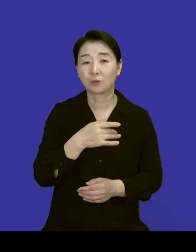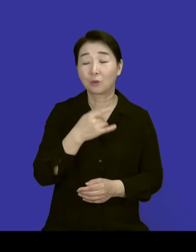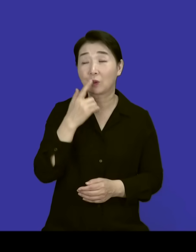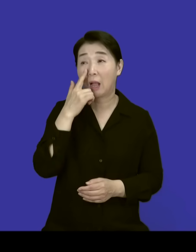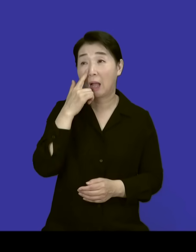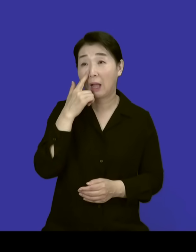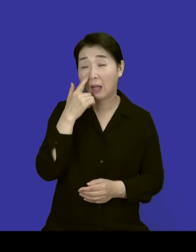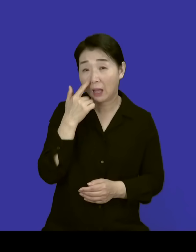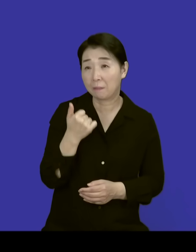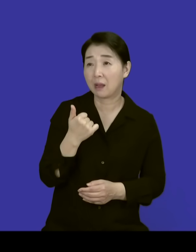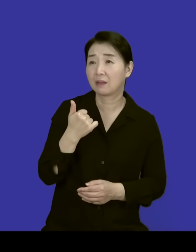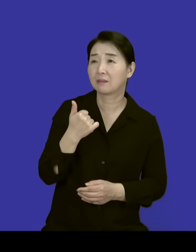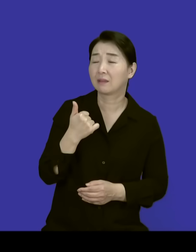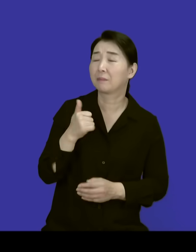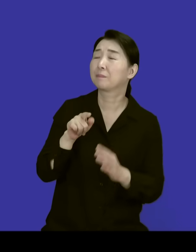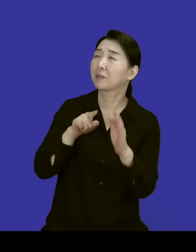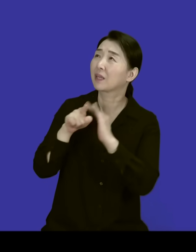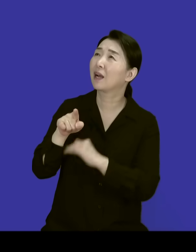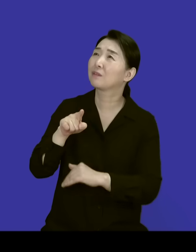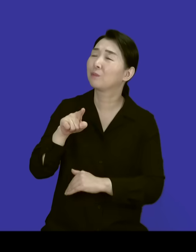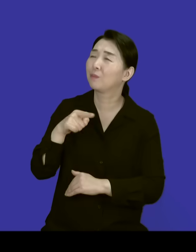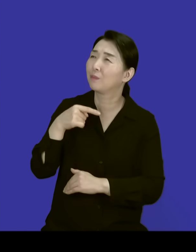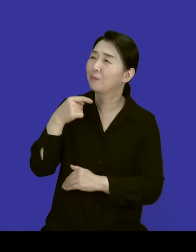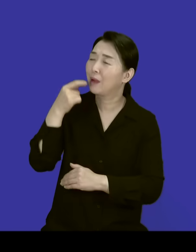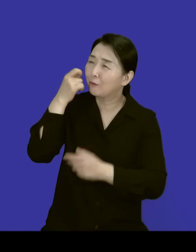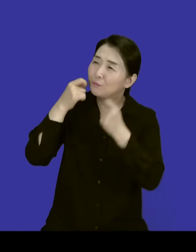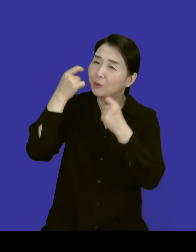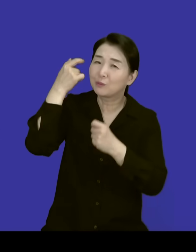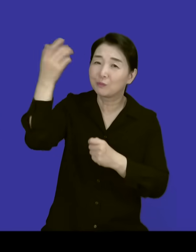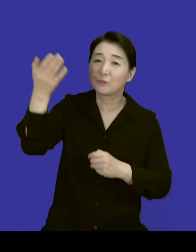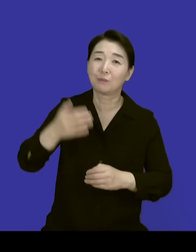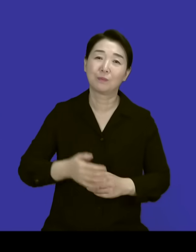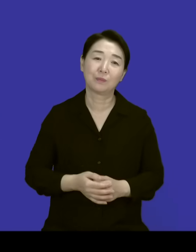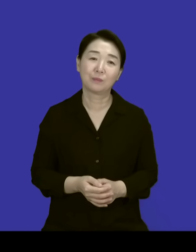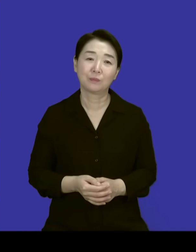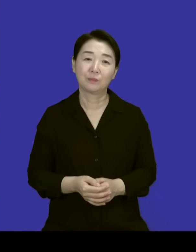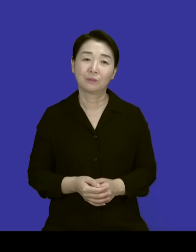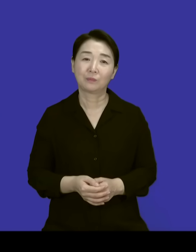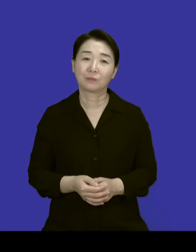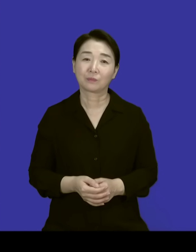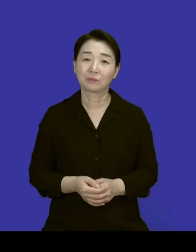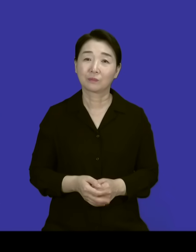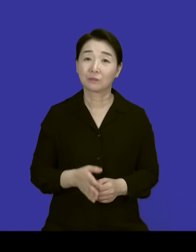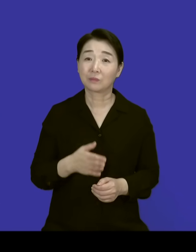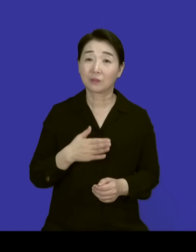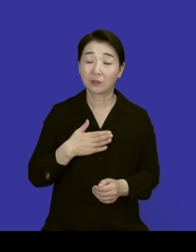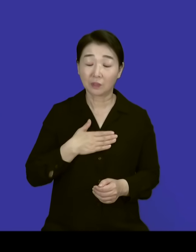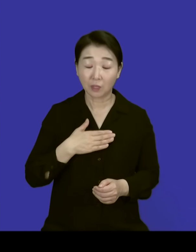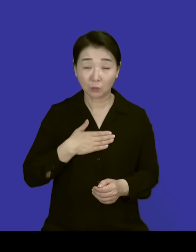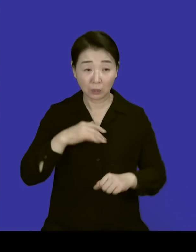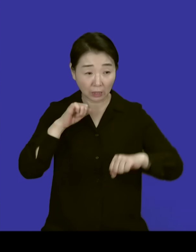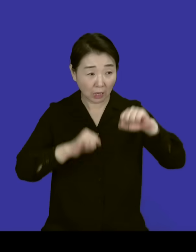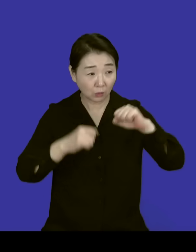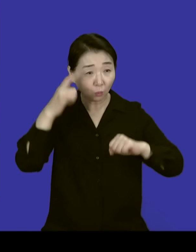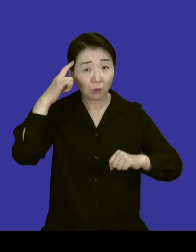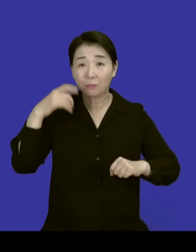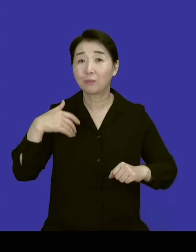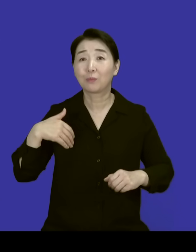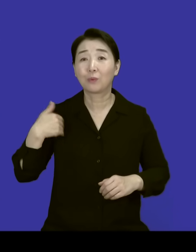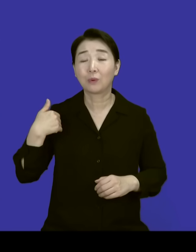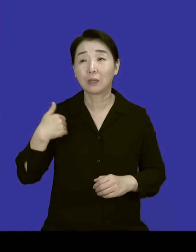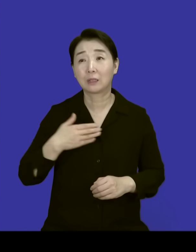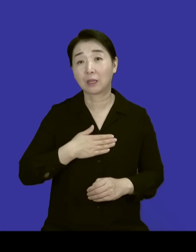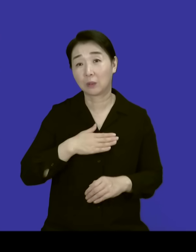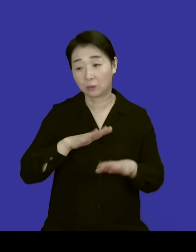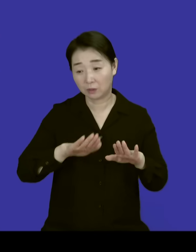피가 막 나는 상태에서도 어휴. 이랬던 것 같아요. 그때 나도 내가 왜 그런지 모르겠다. 예. 나도 내가